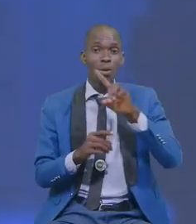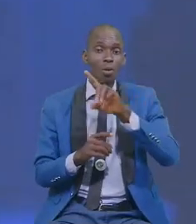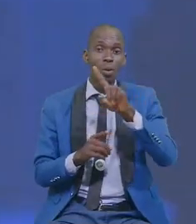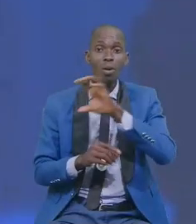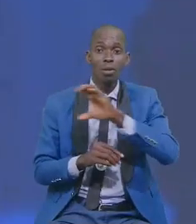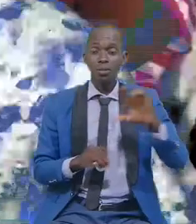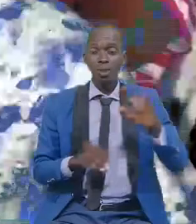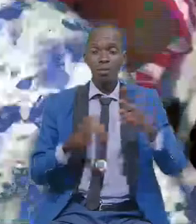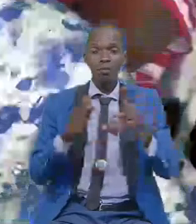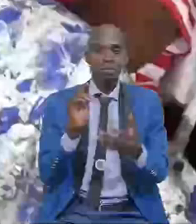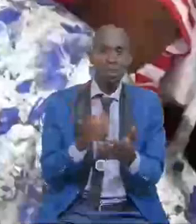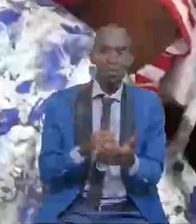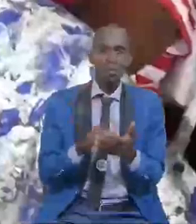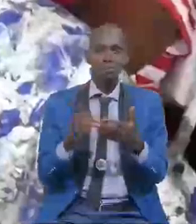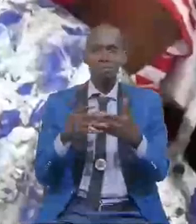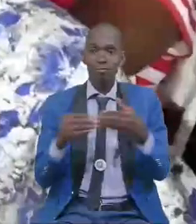authentique.